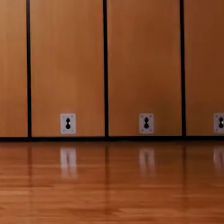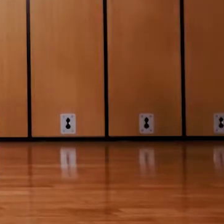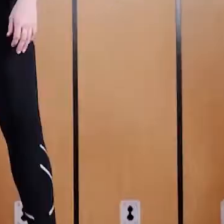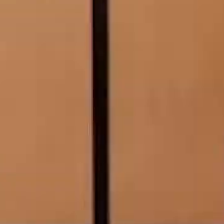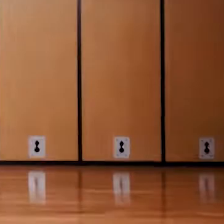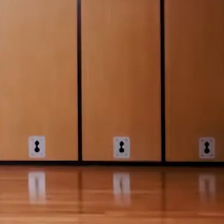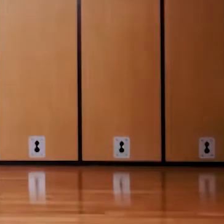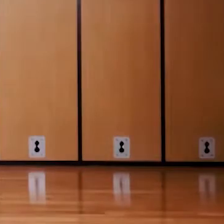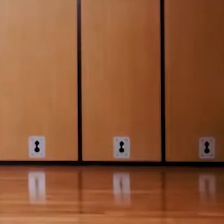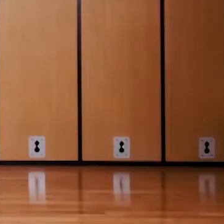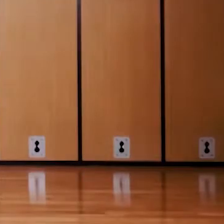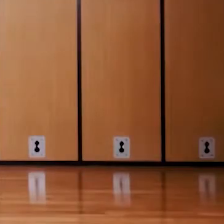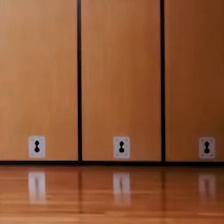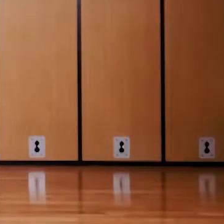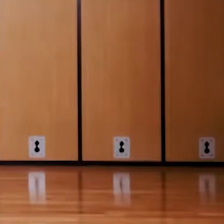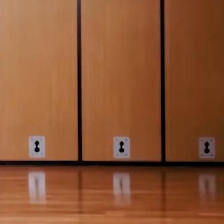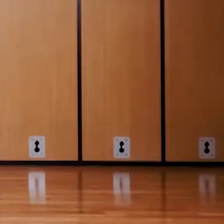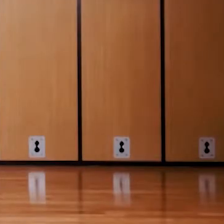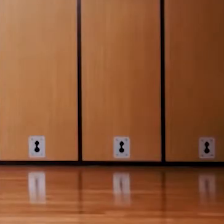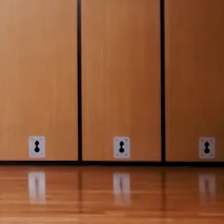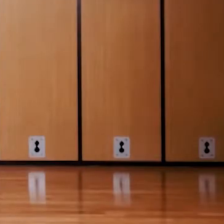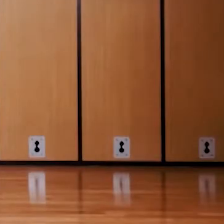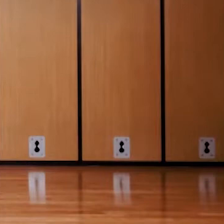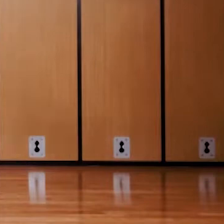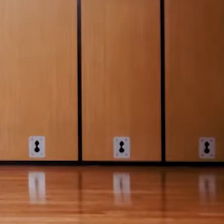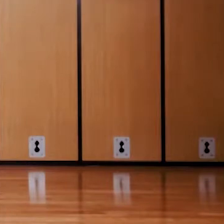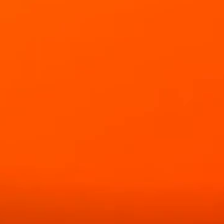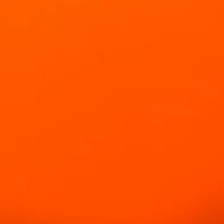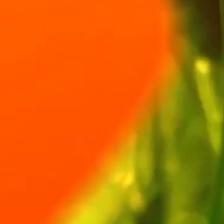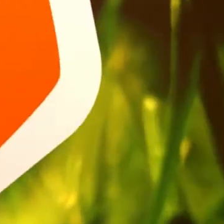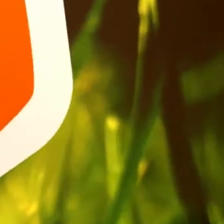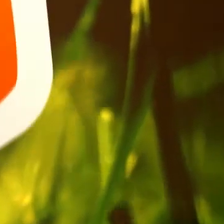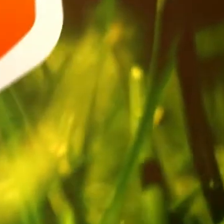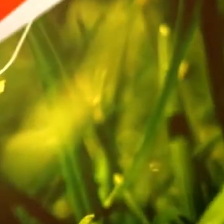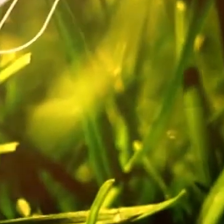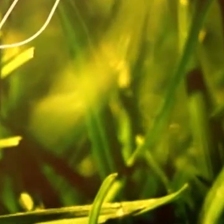Прекрасно. Будьте с нами, оставайтесь здоровыми и позитивными.